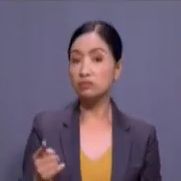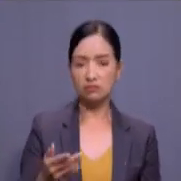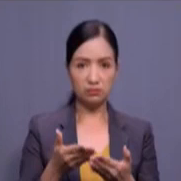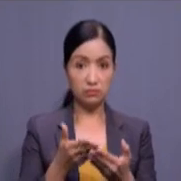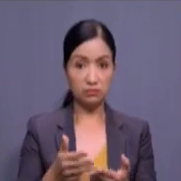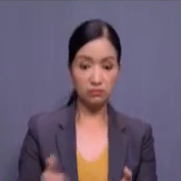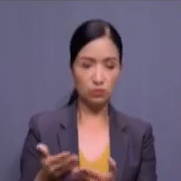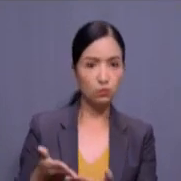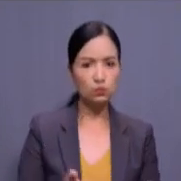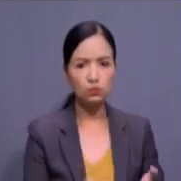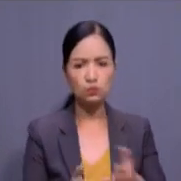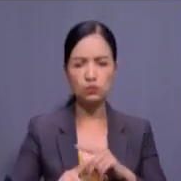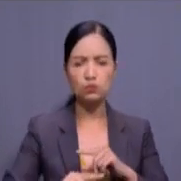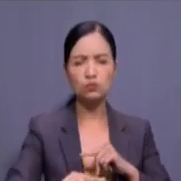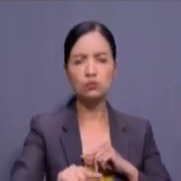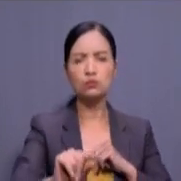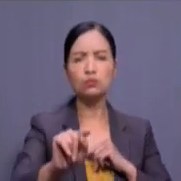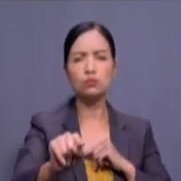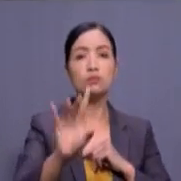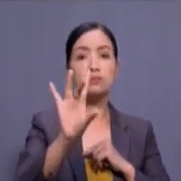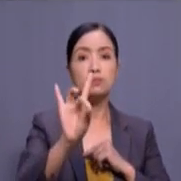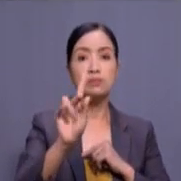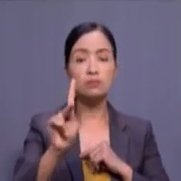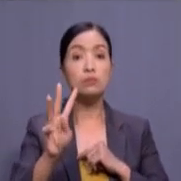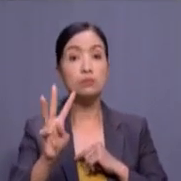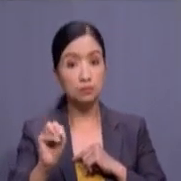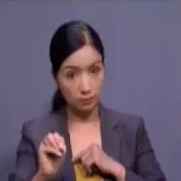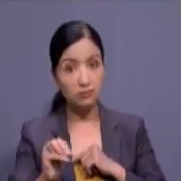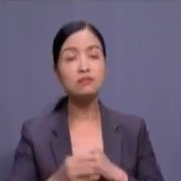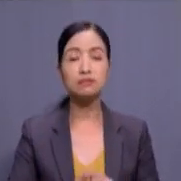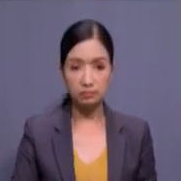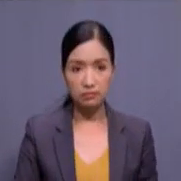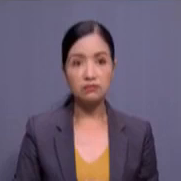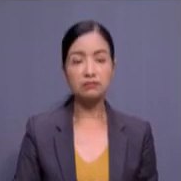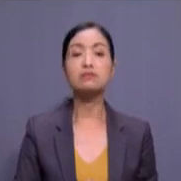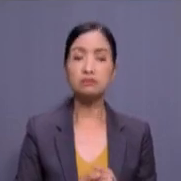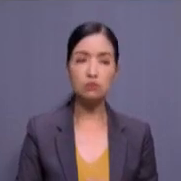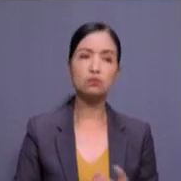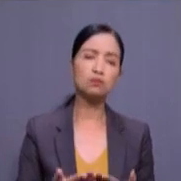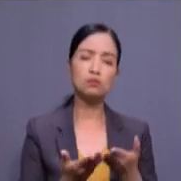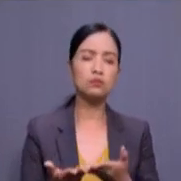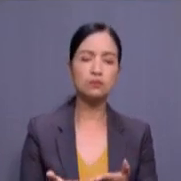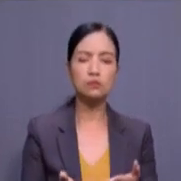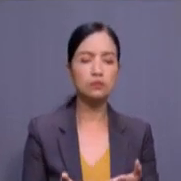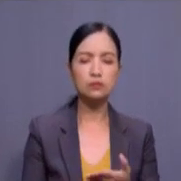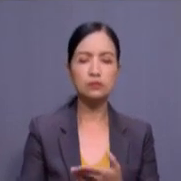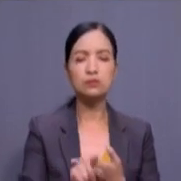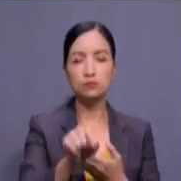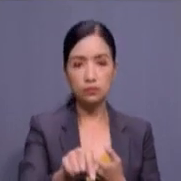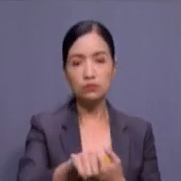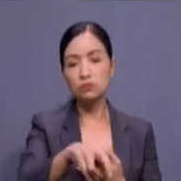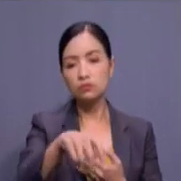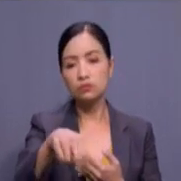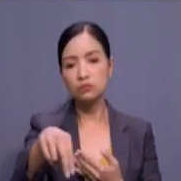ในระยะทางถึง8กิโลเมตรพอถึงปลายน้ำแล้วเนี่ยยังไม่ถึงดีนะคะต้องเดินเท้าต่อไปอีกเกือบ3กิโลเมตร